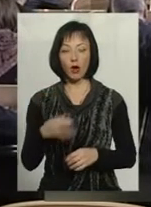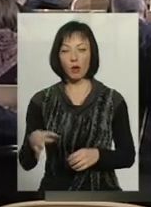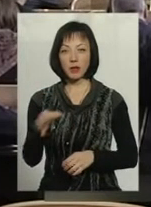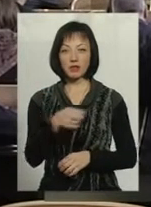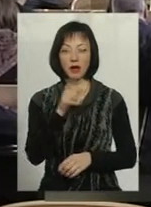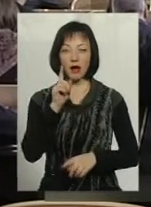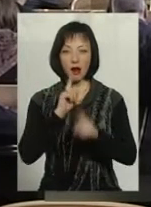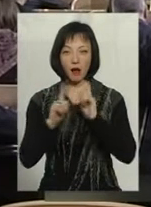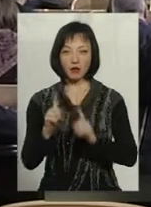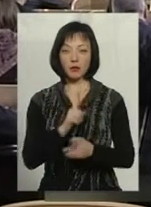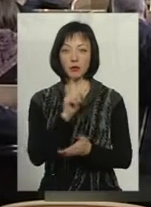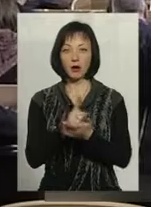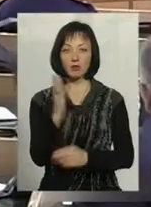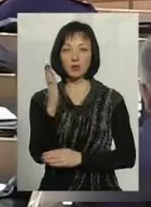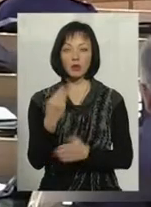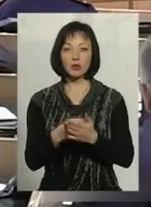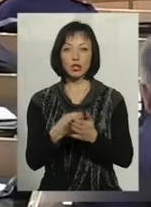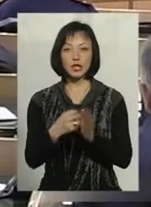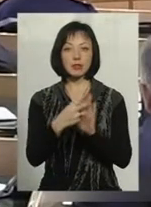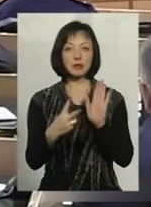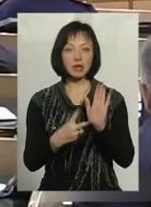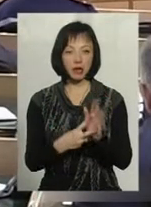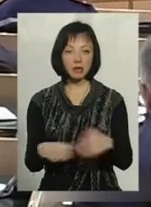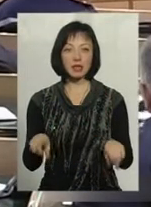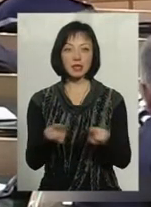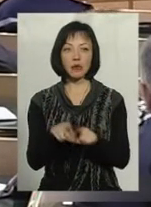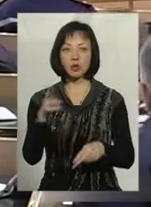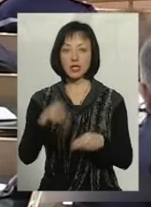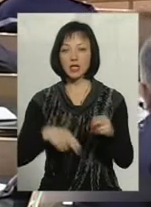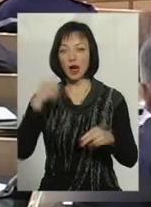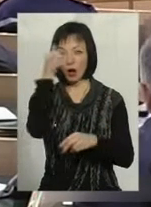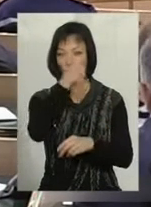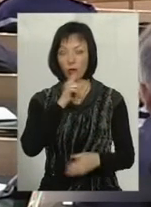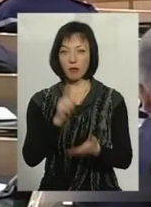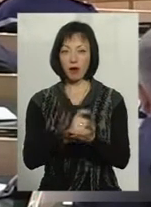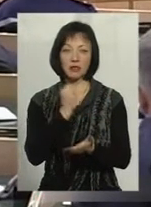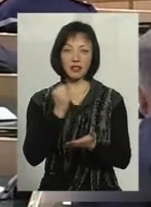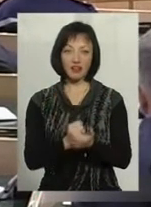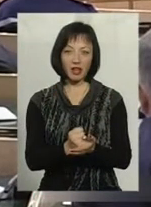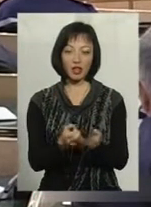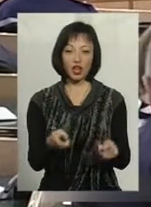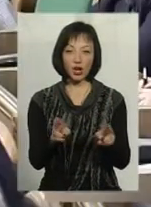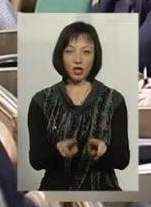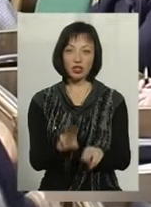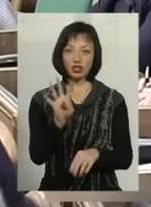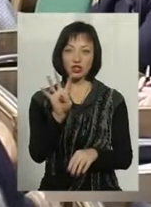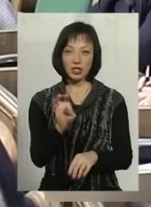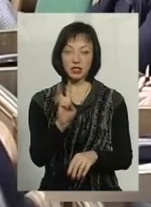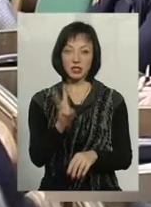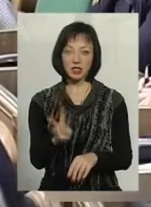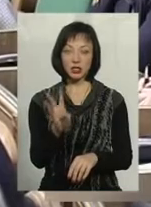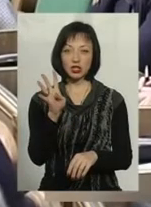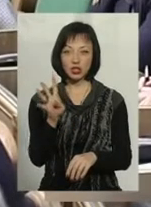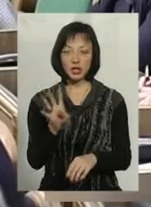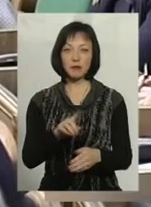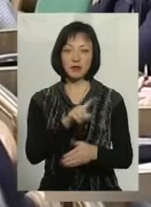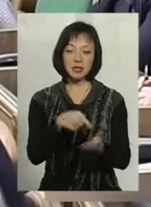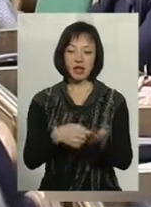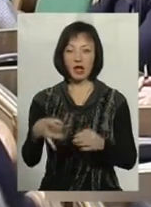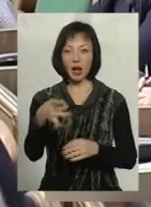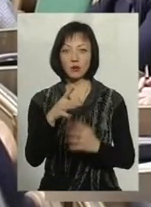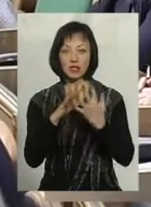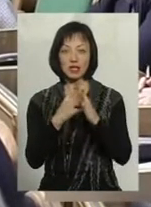прописано законодавством. Перша група оподаткування, друга група оподаткування і третя. І до них було прописано види діяльності,